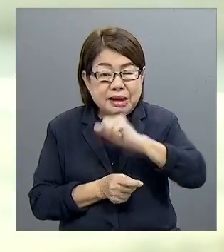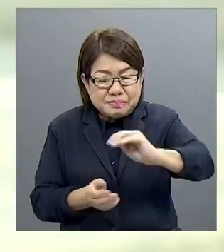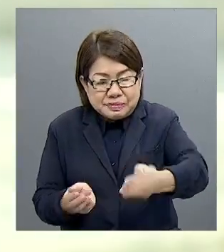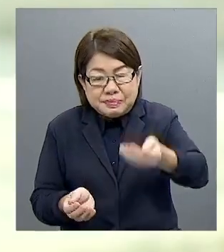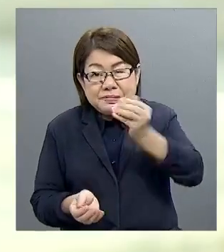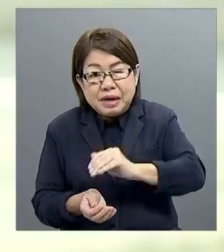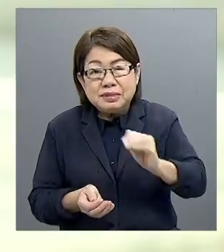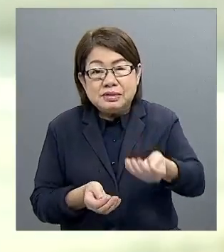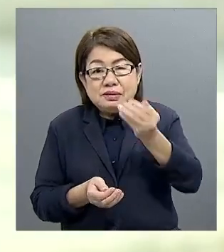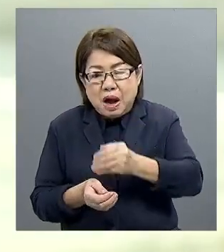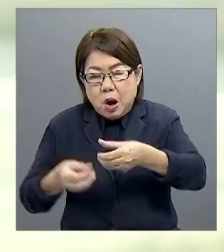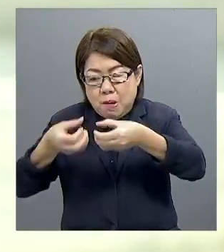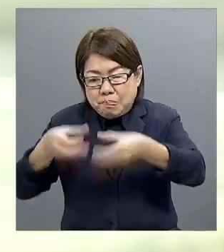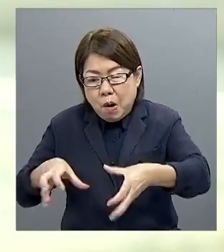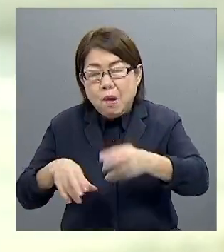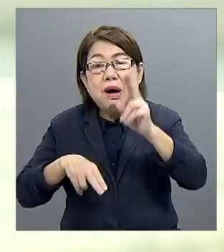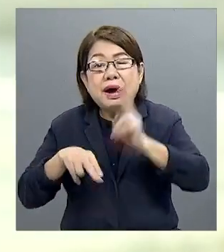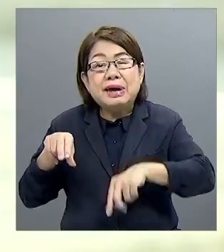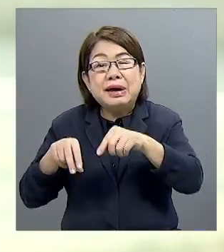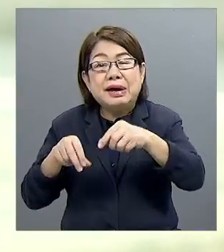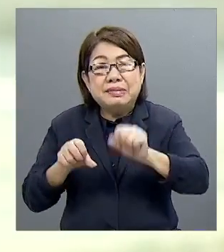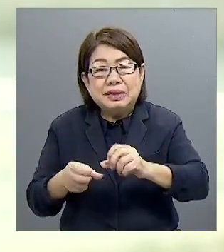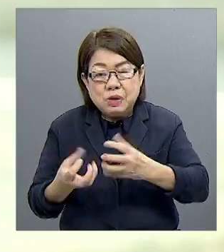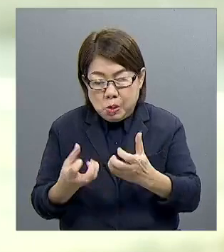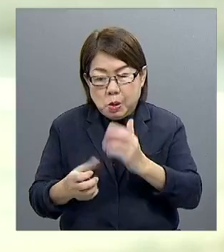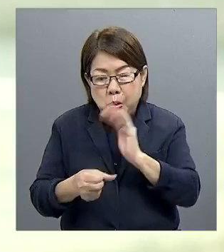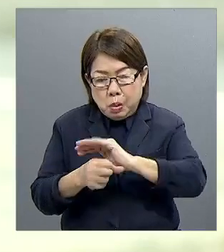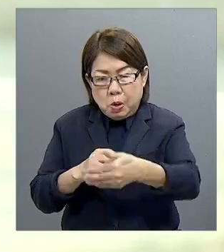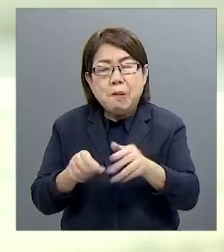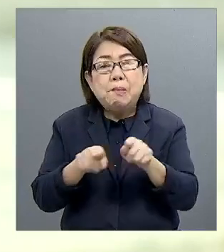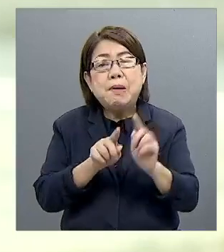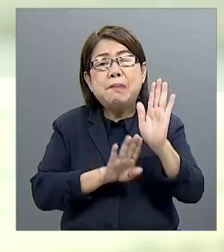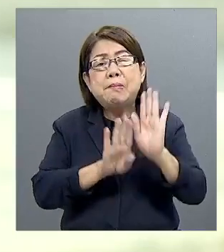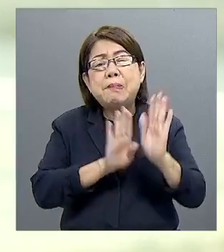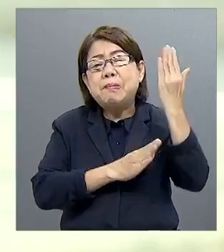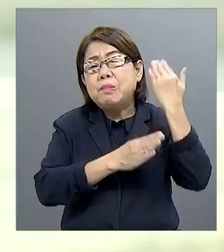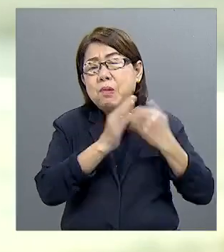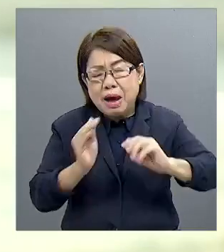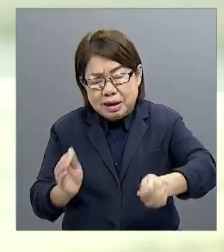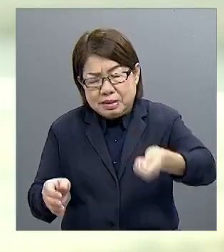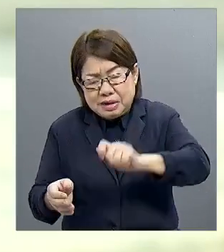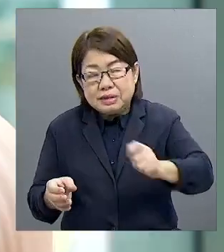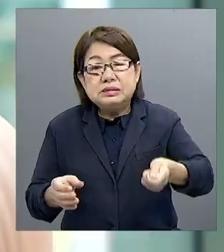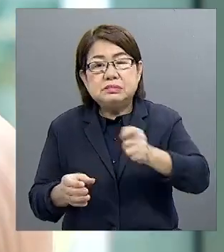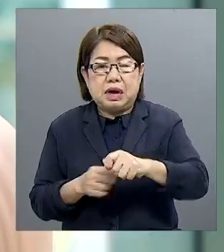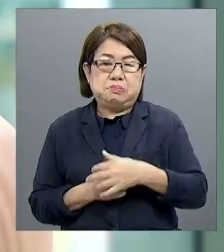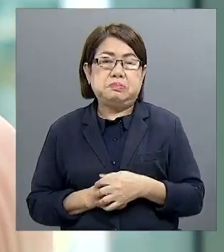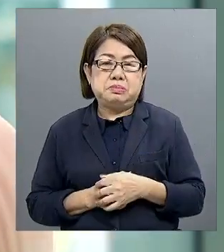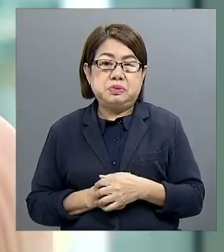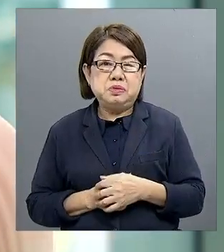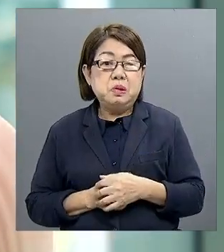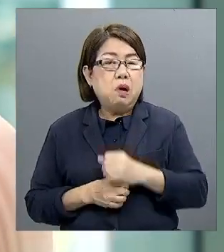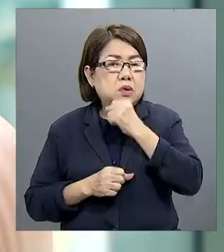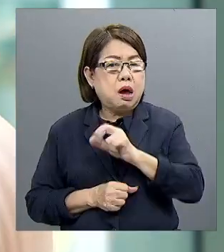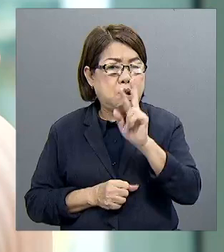งเข้าไปเป็นไอศกรีมสูตรโบราณคุณต้นเราเคยเห็นไห ม เออนั่นแหละครับพวกไข่แดงดิบพวกนี้เนี่ยในผู้ใหญ่อาจจะกลายเป็นเรื่องใหญ่ได้ เพราะฉะนั้นฝากคุณผู้ช